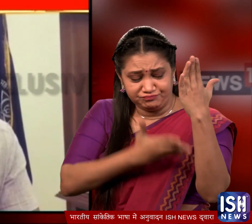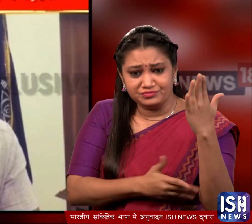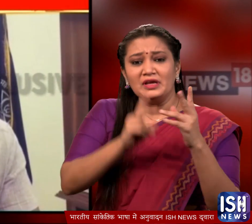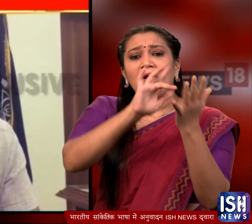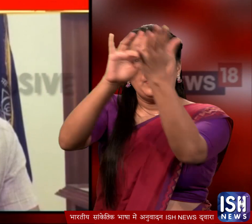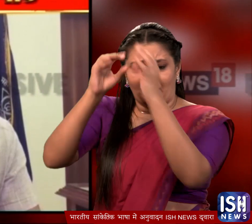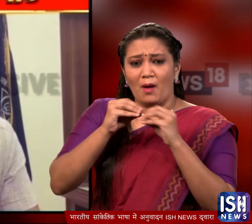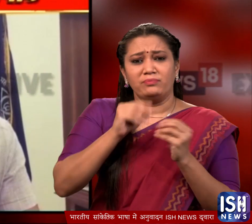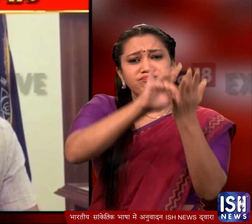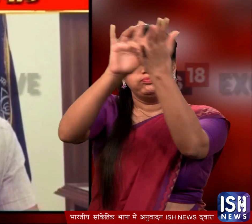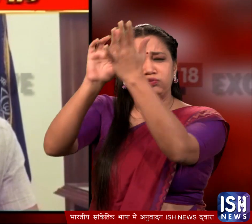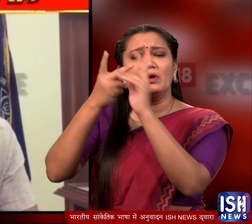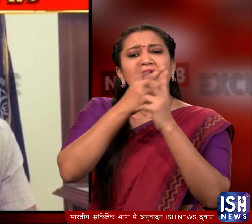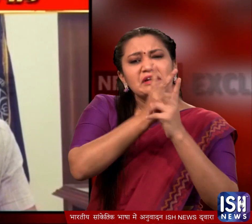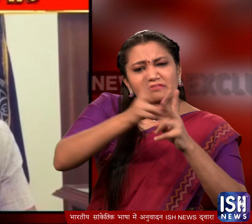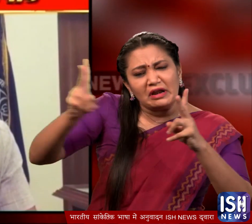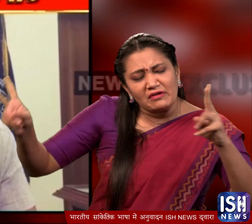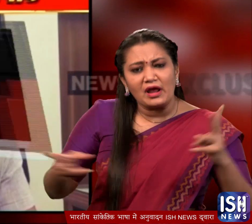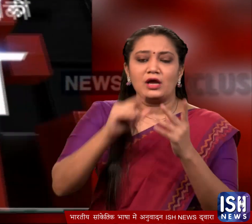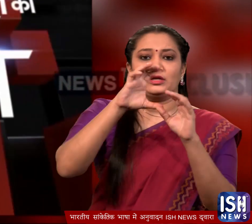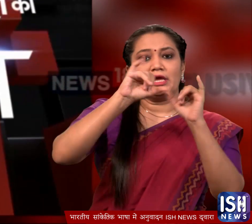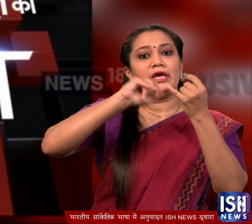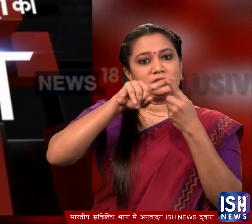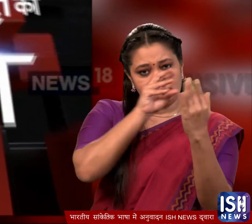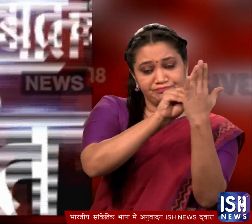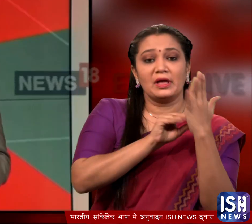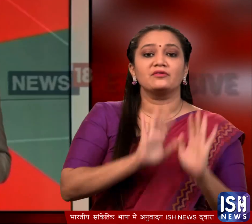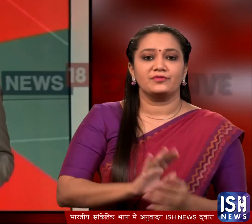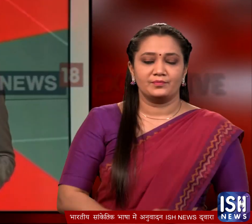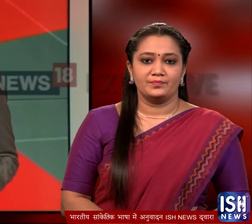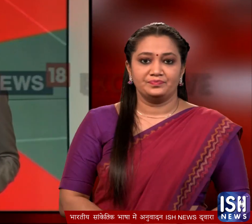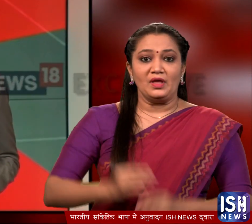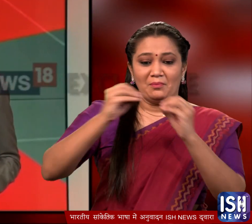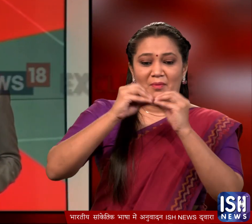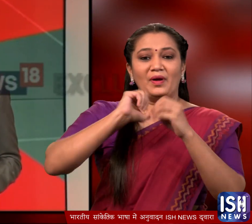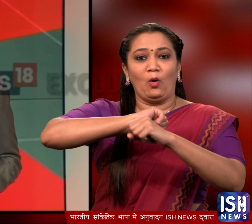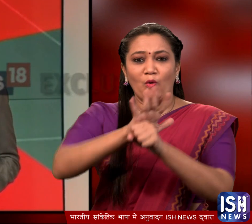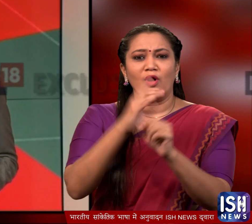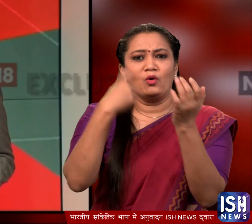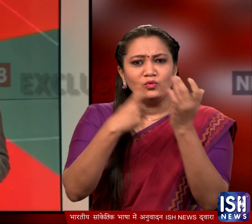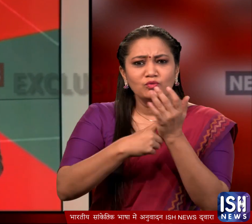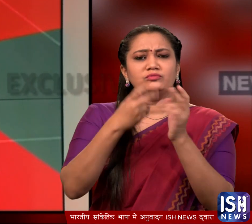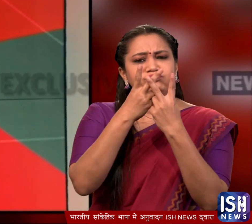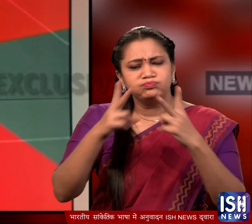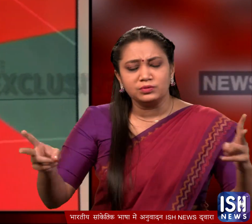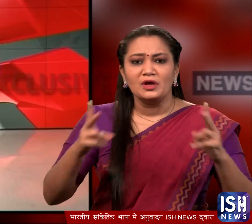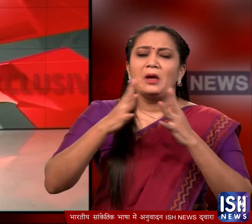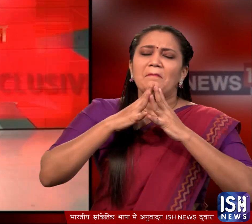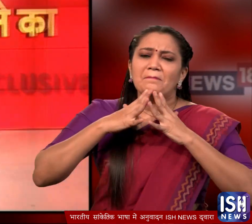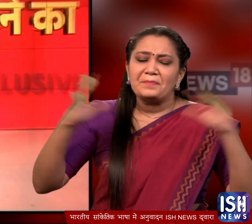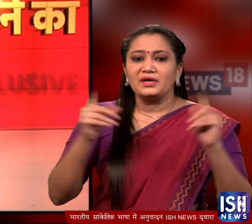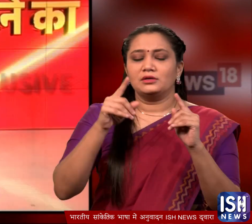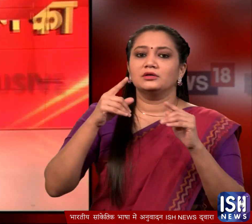के विभिन्न इलाकों में अलग अलग टाइप की केसेस है। मुंबई में कोरोना नियमों की अनदेखी करने वालों पर देश के सबसे